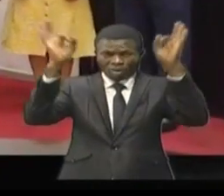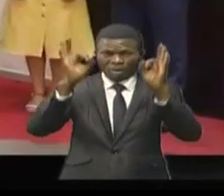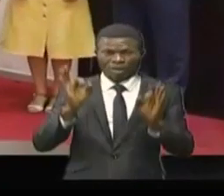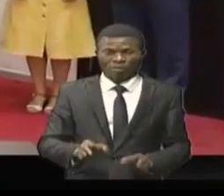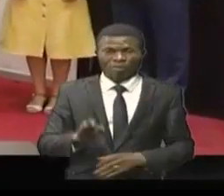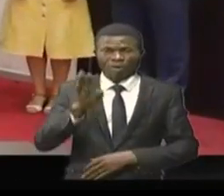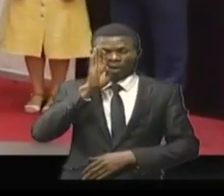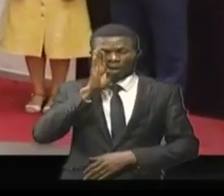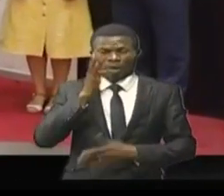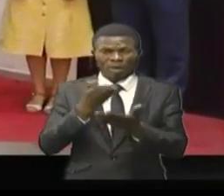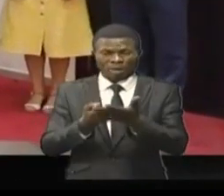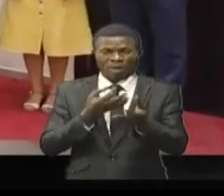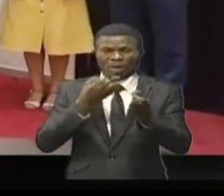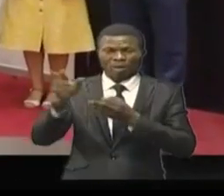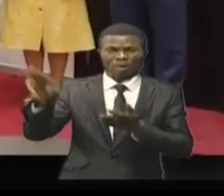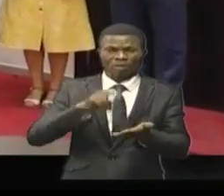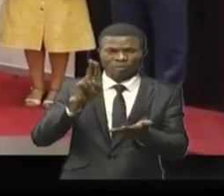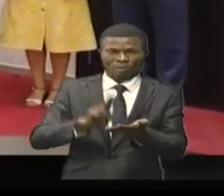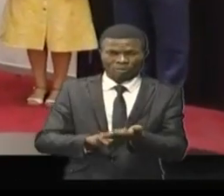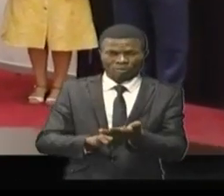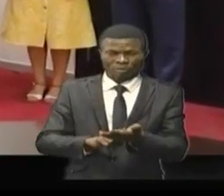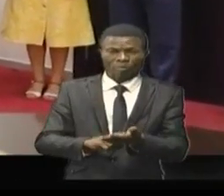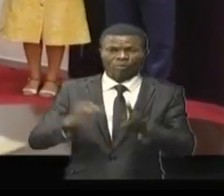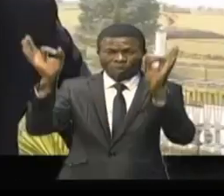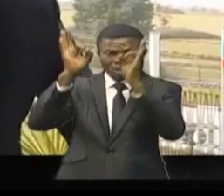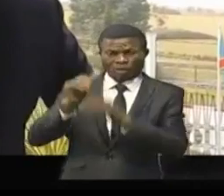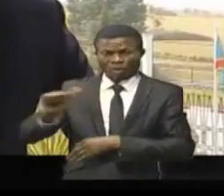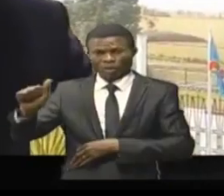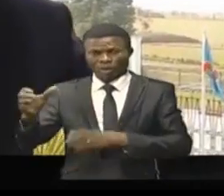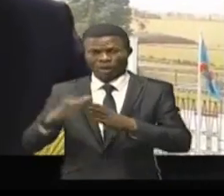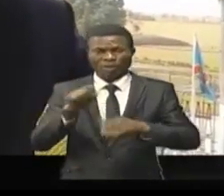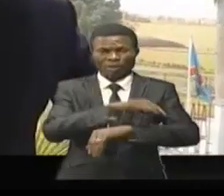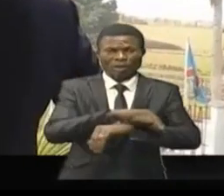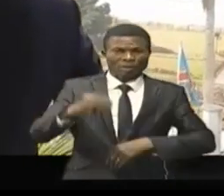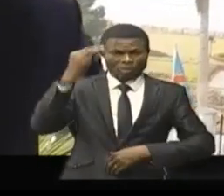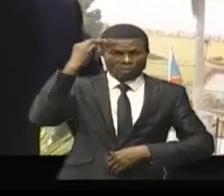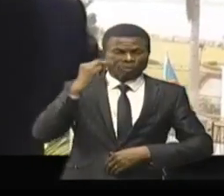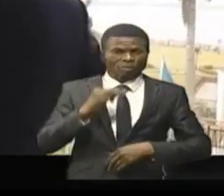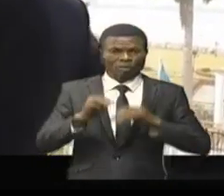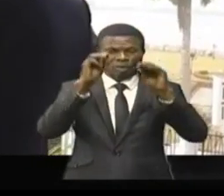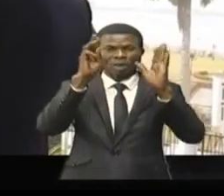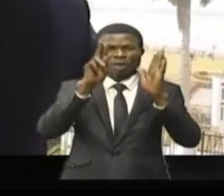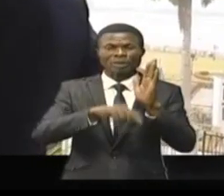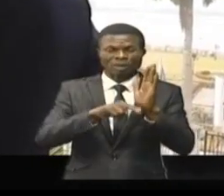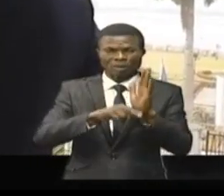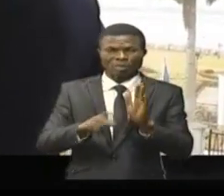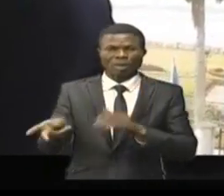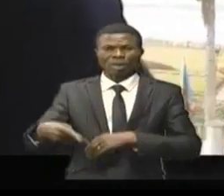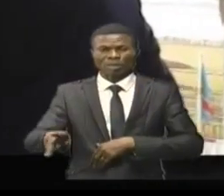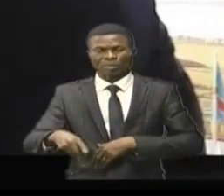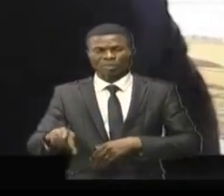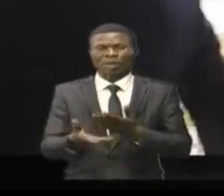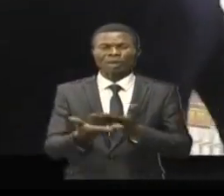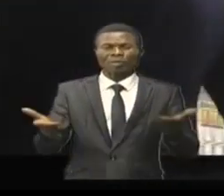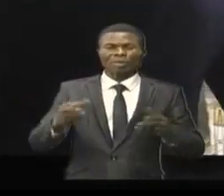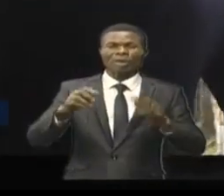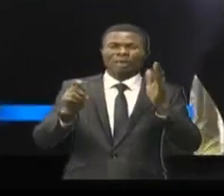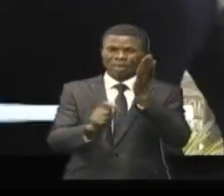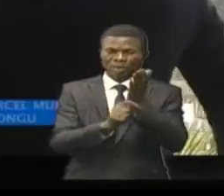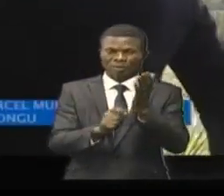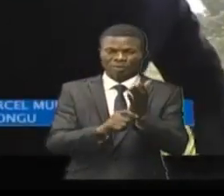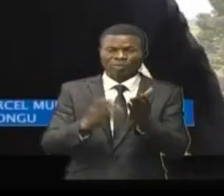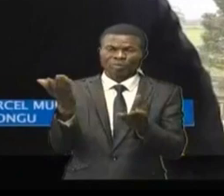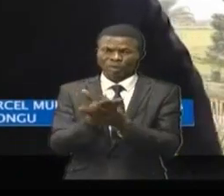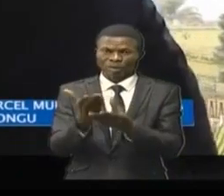revenu sur la signature entre sa fédération et le ministère de l'enseignement primaire, secondaire et technique d'une convention en